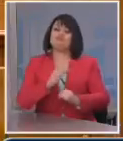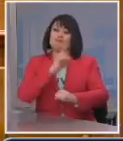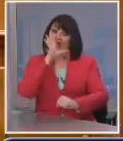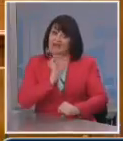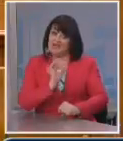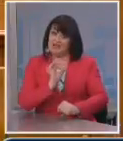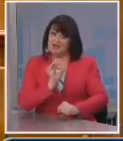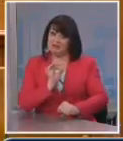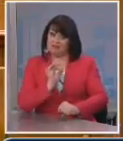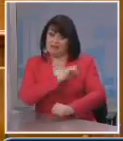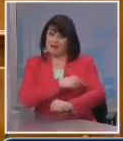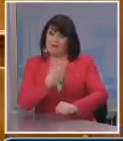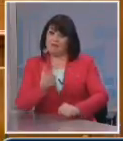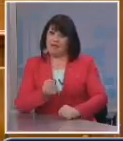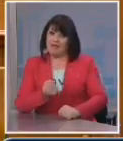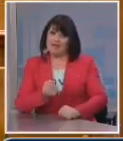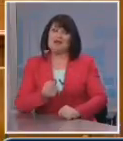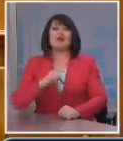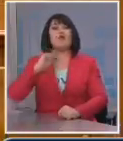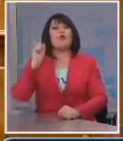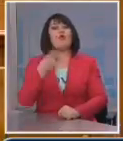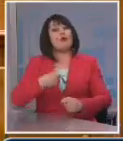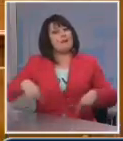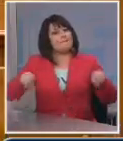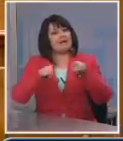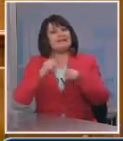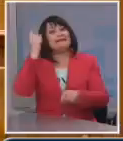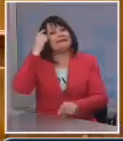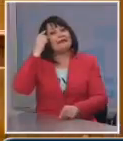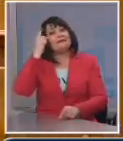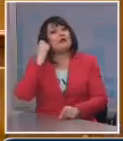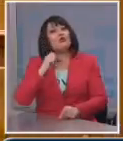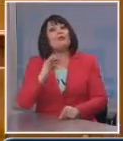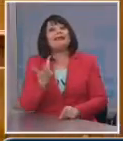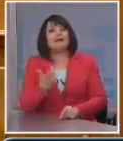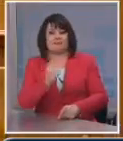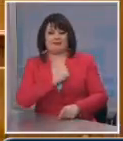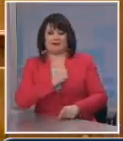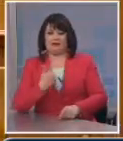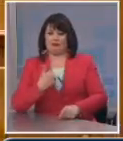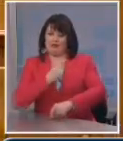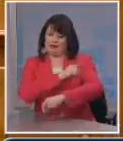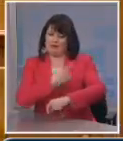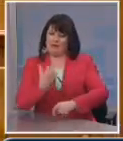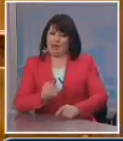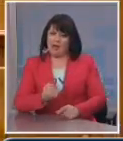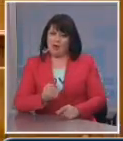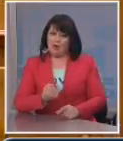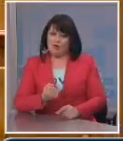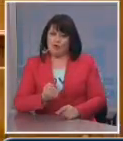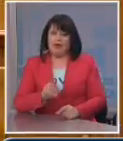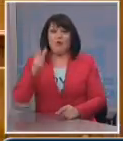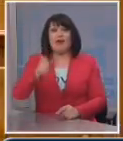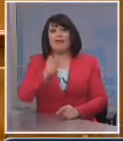αλήθειας και στη δύναμη της συλλογικής αυτογνωσίας. Στην πίστη στις δυνατότητές μας, αλλά και στην